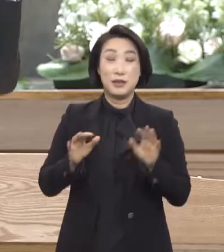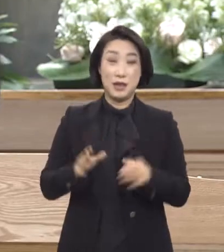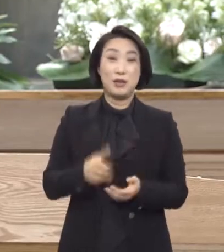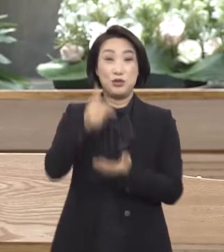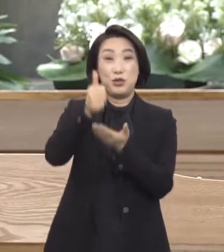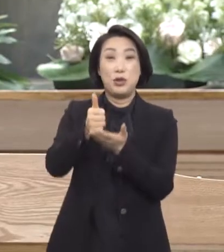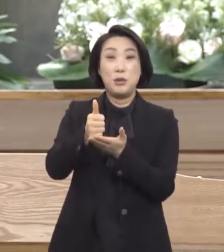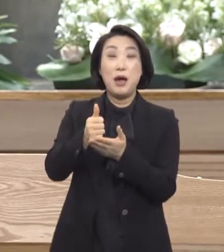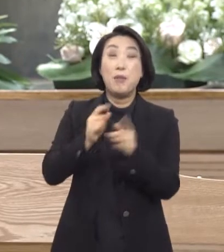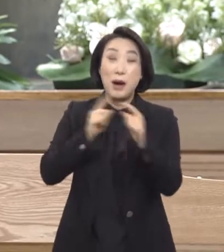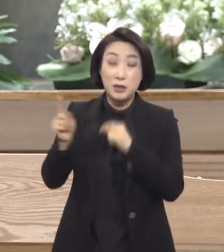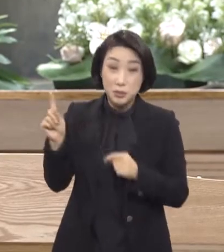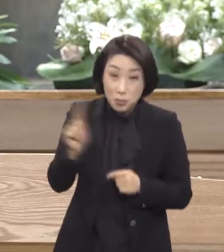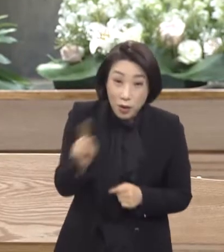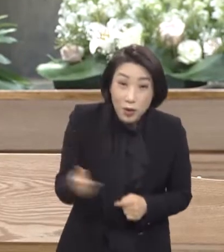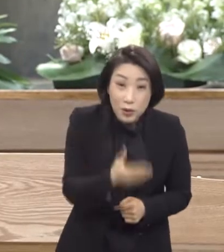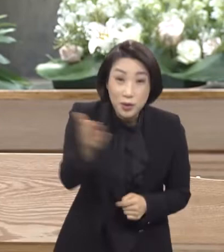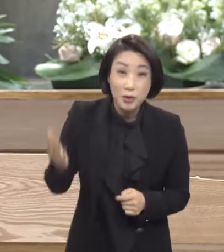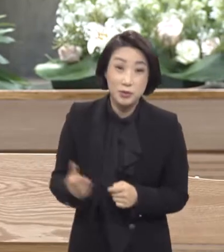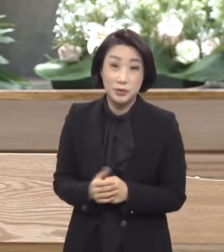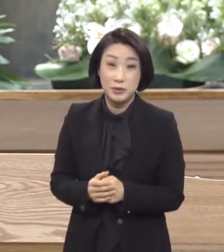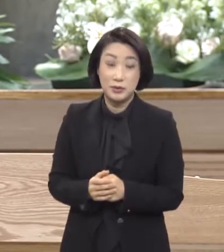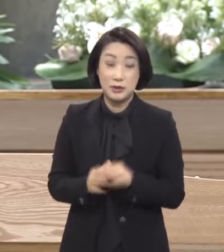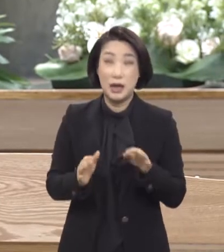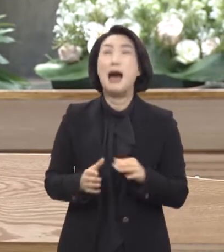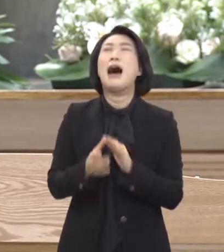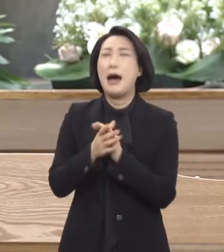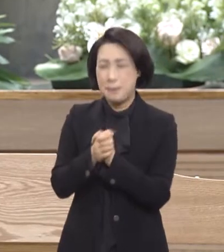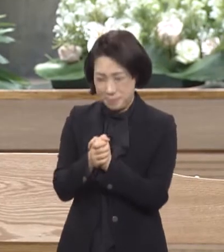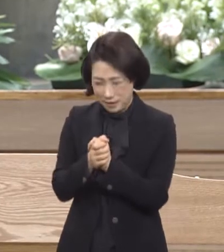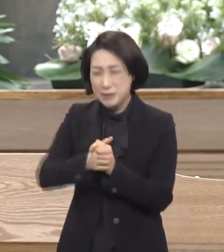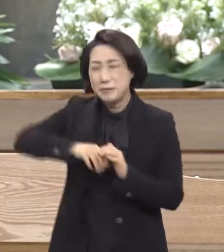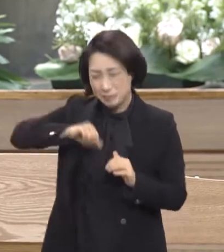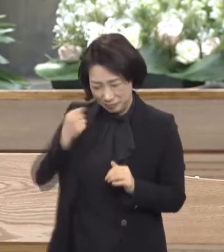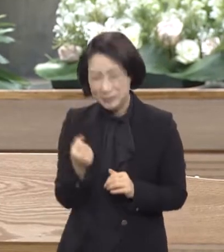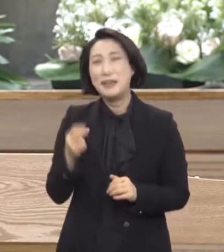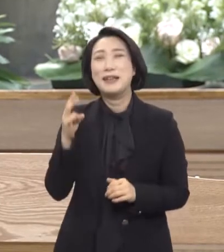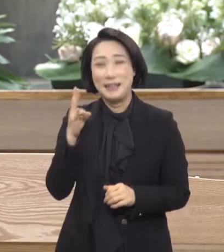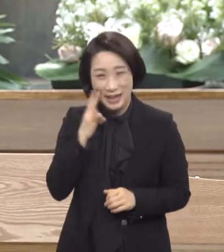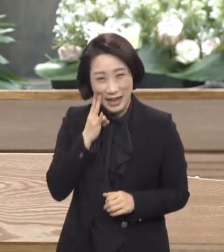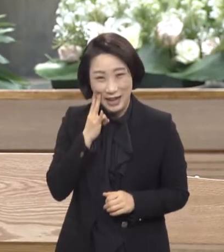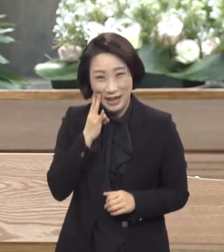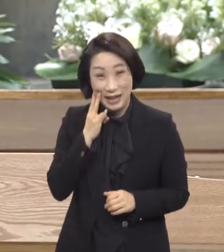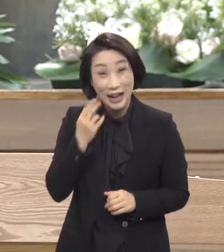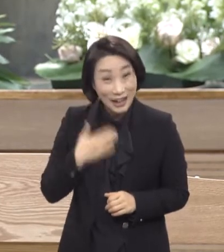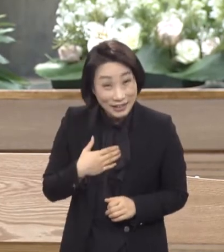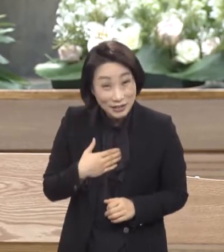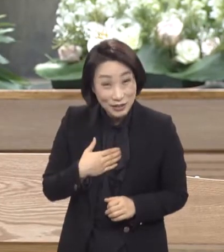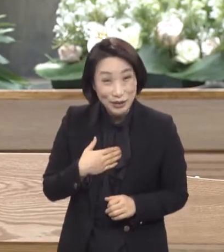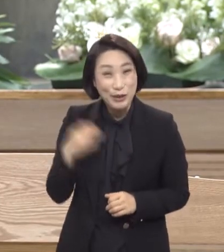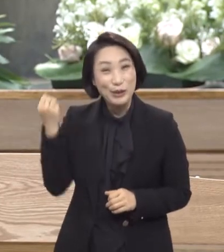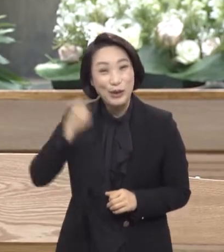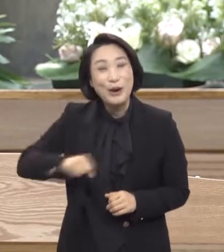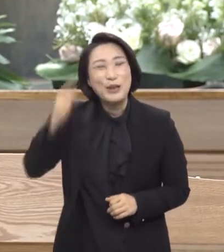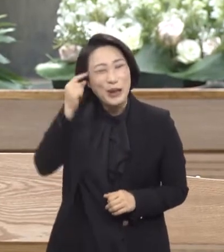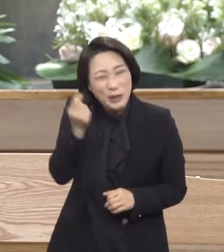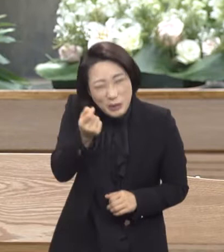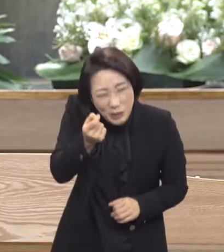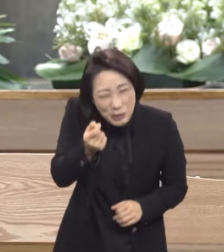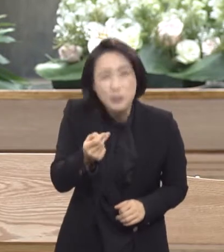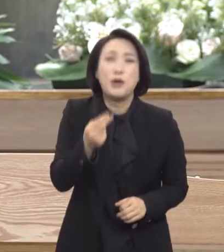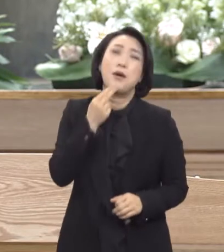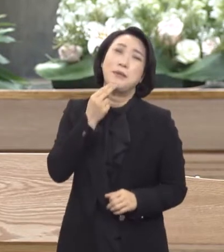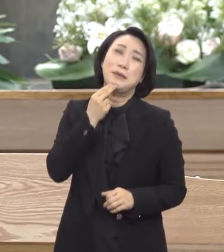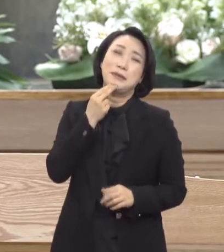주님이 무슨 말씀을 하시든지 아멘 그리하시옵소서. 거역할 의사가